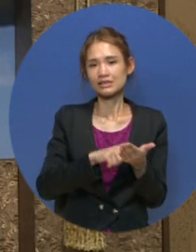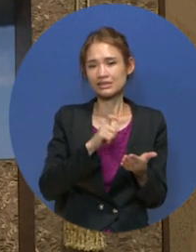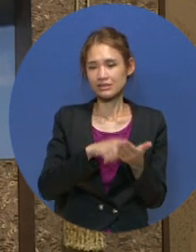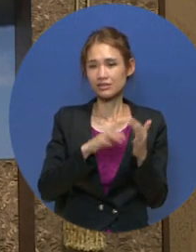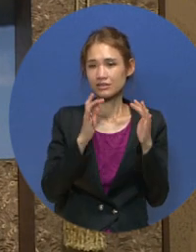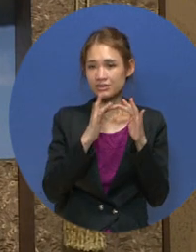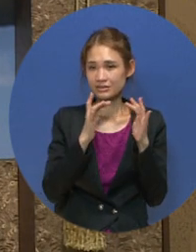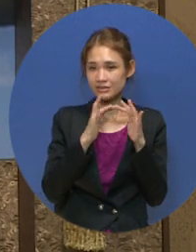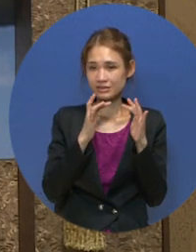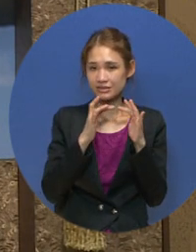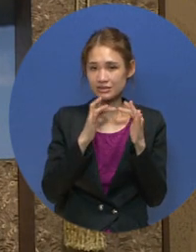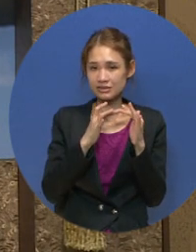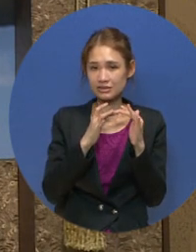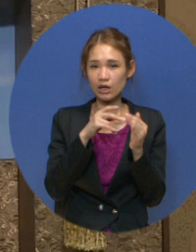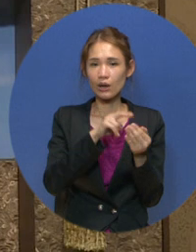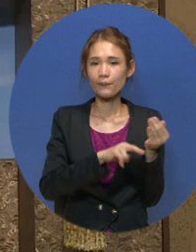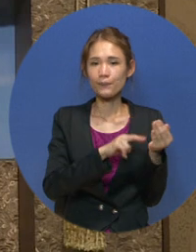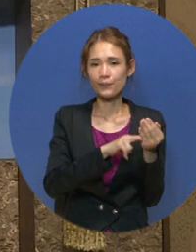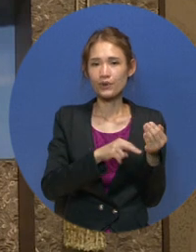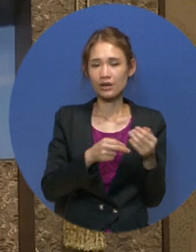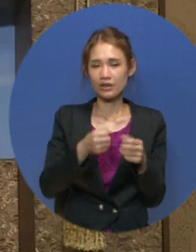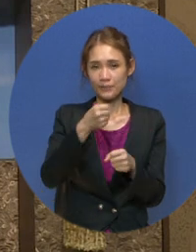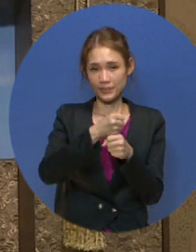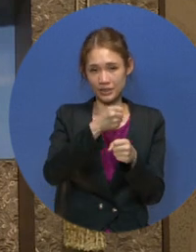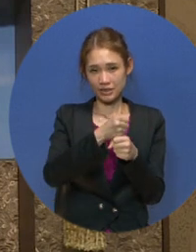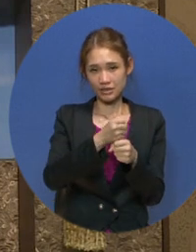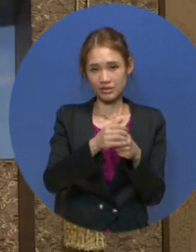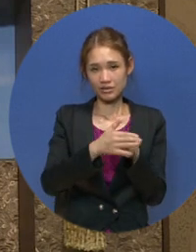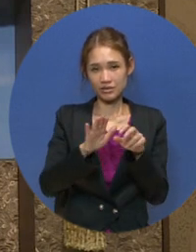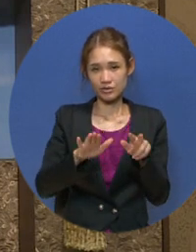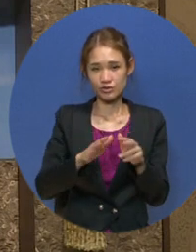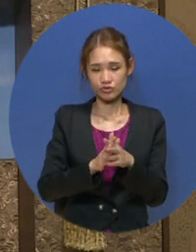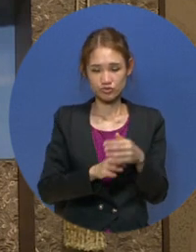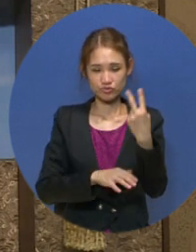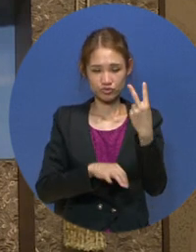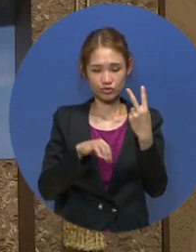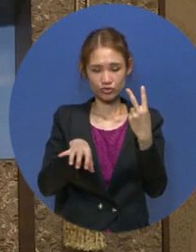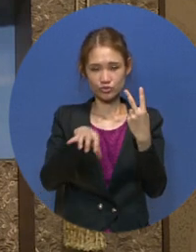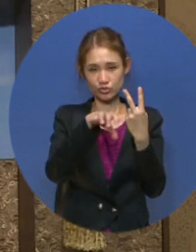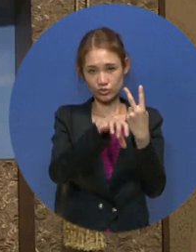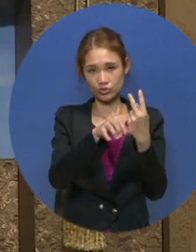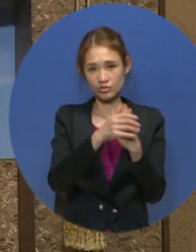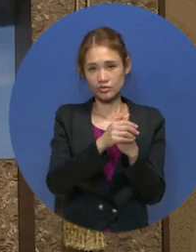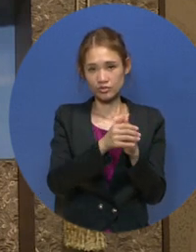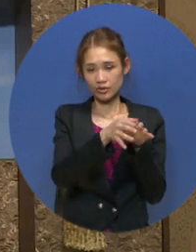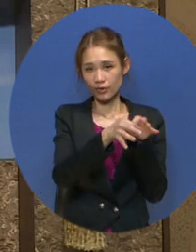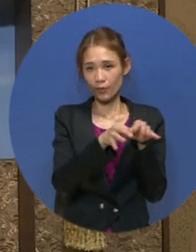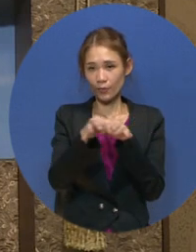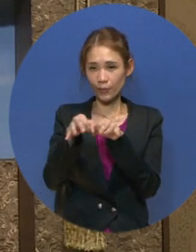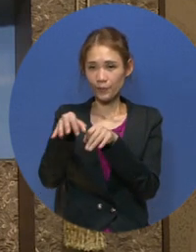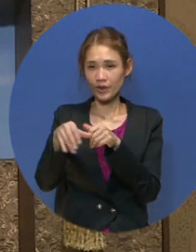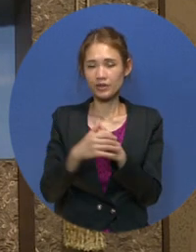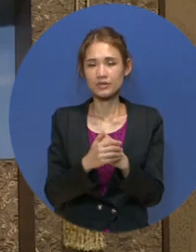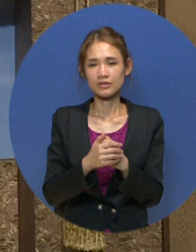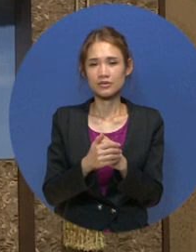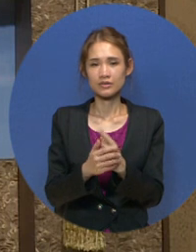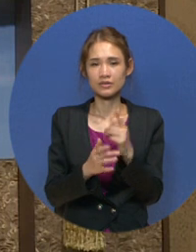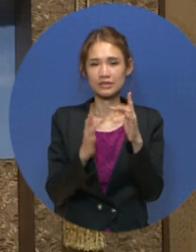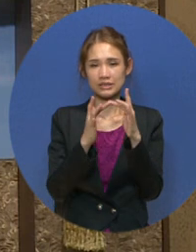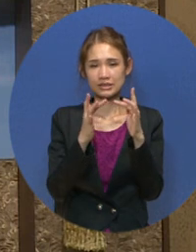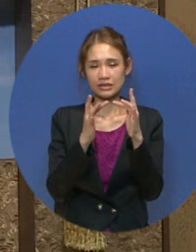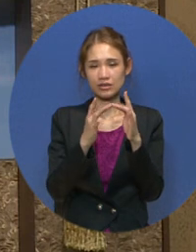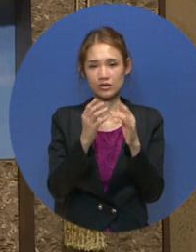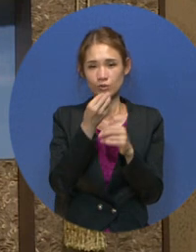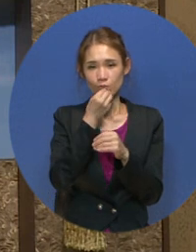온라인 그 판매를 구축을 해서 네. 현재는 두 곳의 오프라인 매장과 예. 그리고 한 곳의 온라인